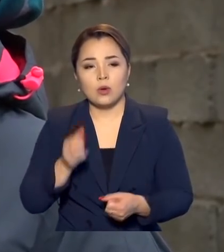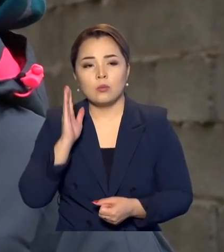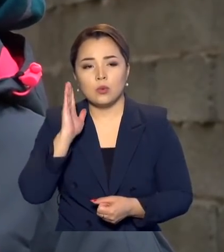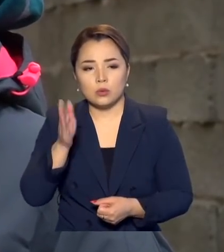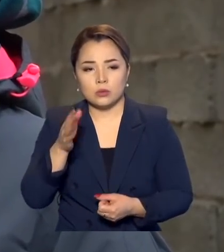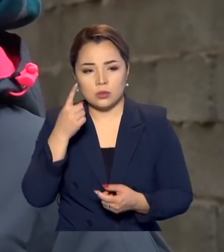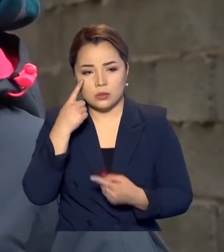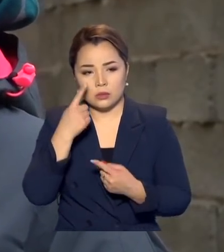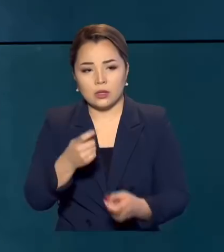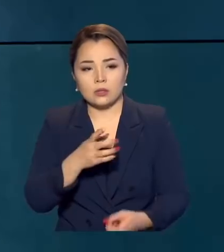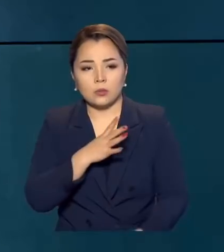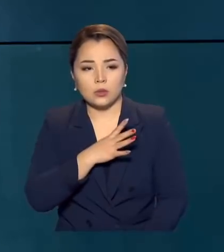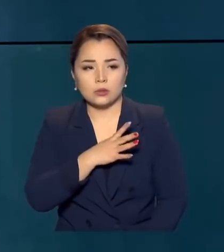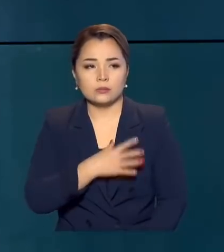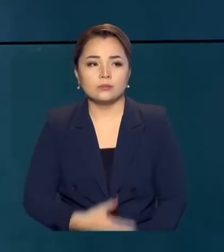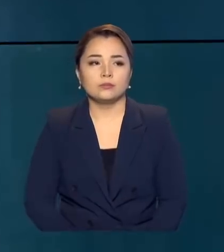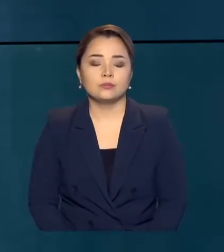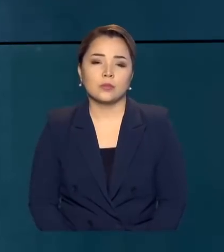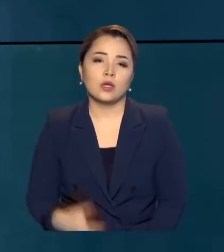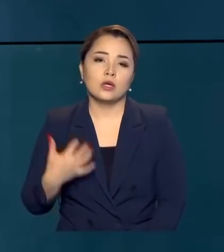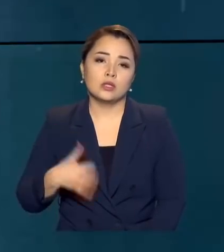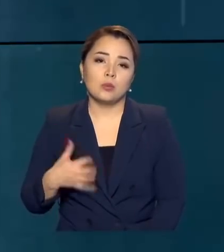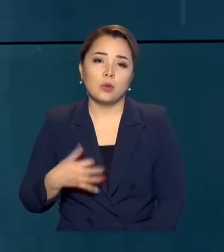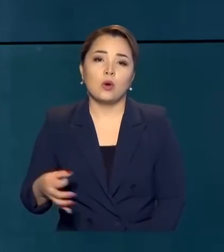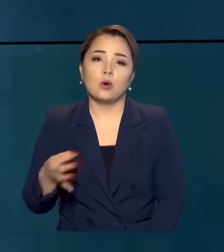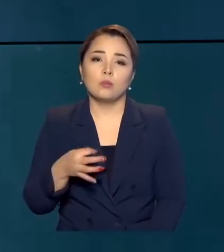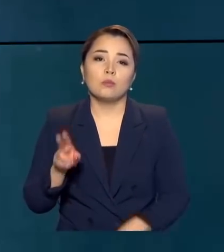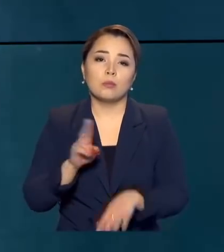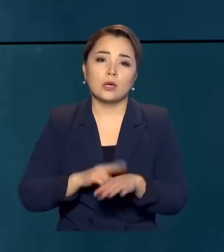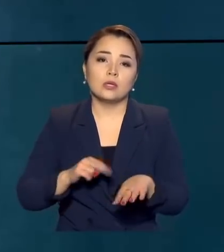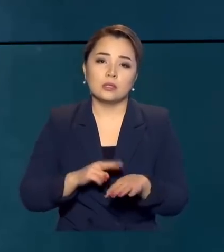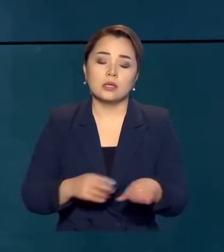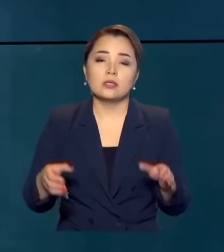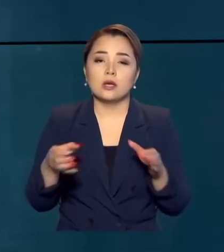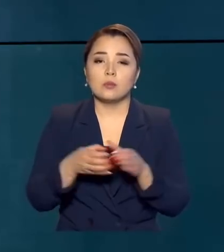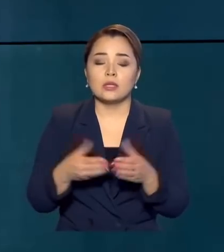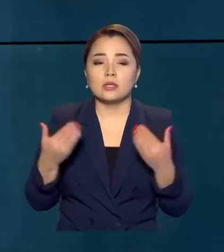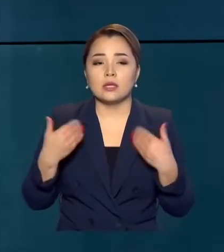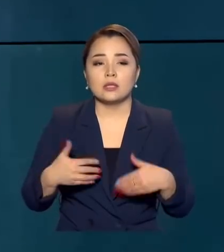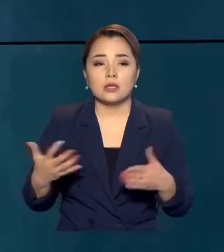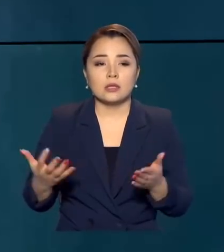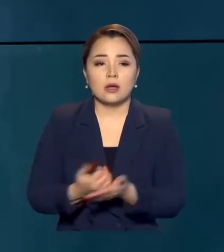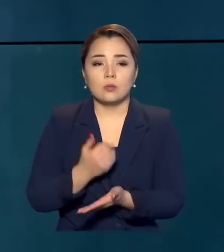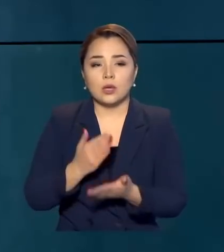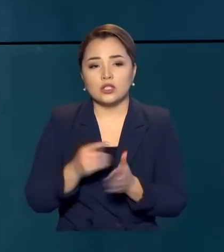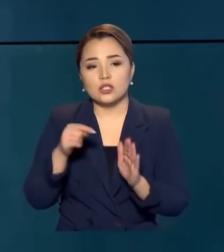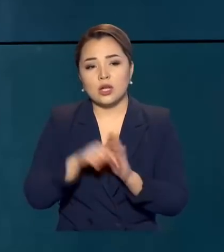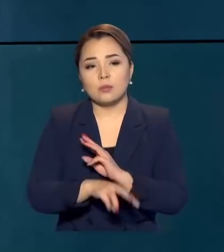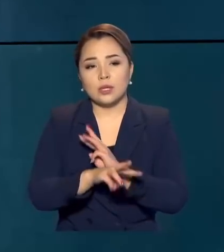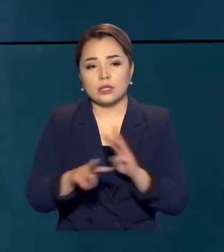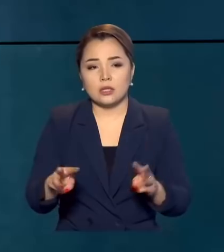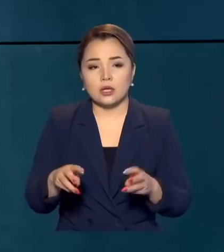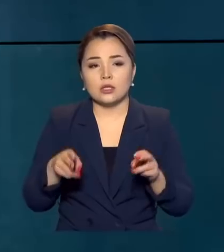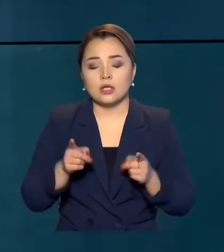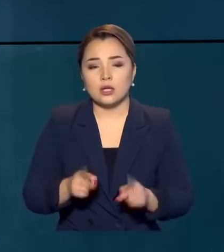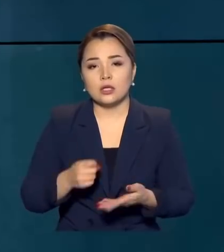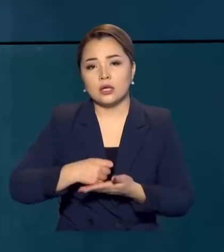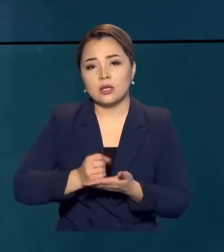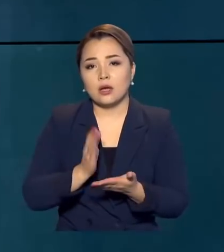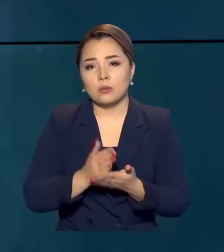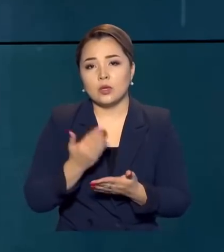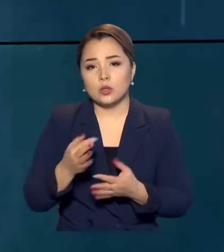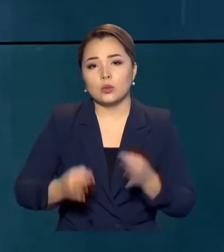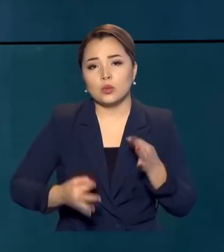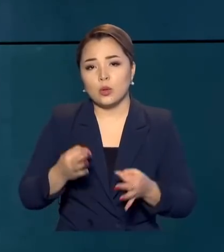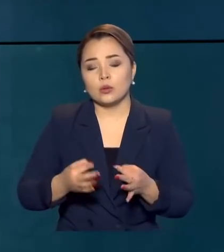деді. Жамбыл облыстық полиция департаменті басшысының денесі табылғанын Ішкі істер министрлігі растады. Қазір сотқа